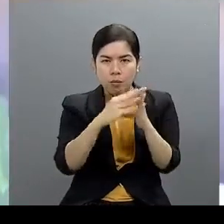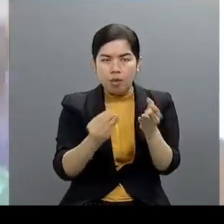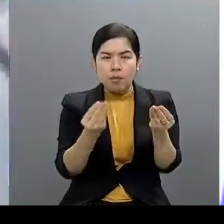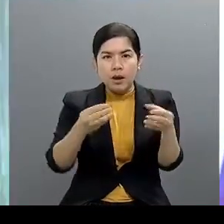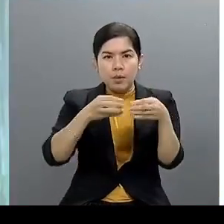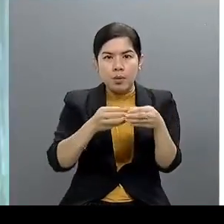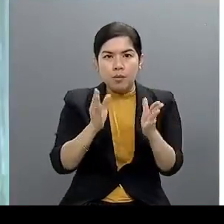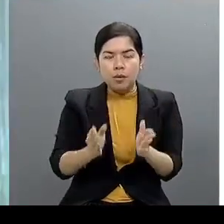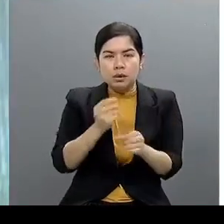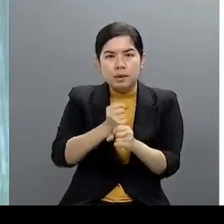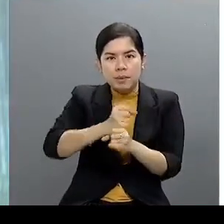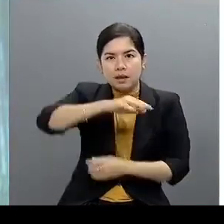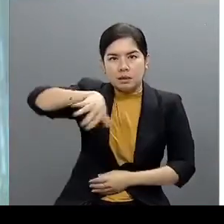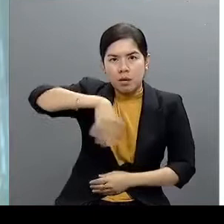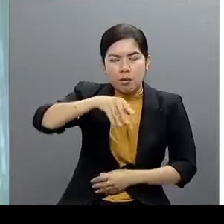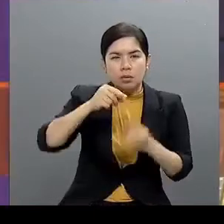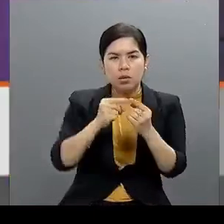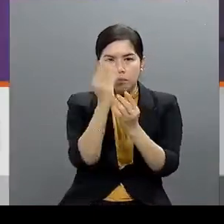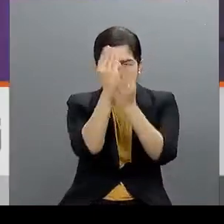ก็ทำให้ร้านนวดและสปากลับมาให้บริการได้แล้วนะคะแต่ว่าผู้ประกอบการบางส่วนที่เขาเน้นกลุ่มลูกค้าชาวต่างชาติยังอยู่ระหว่างการเตรียมความพร้อมอยู่ค่ะขณะที่ร้านนวดที่มีกลุ่มลูกค้าเป็นคนไทยเร่งเตรียมความพร้อมเปิดบริการและรับการตรวจสอบจากเจ้าหน้าที่สาธารณสุขจังหวัดเชียงใหม่ค่ะร้านนวดแผนไทยยันข่วงประตูท่าแพอำเภอเมืองเชียงใหม่อบรมพนักงานประจำร้านทำความเข้าใจถึงมาตรการป้องกันเครดิต19